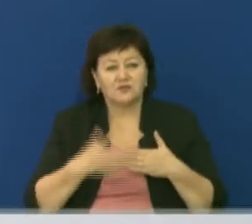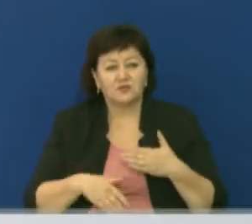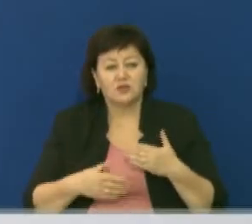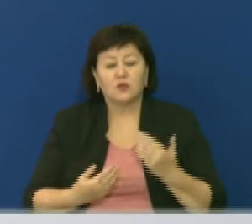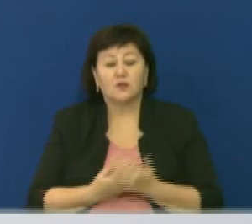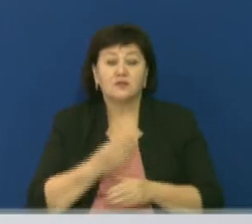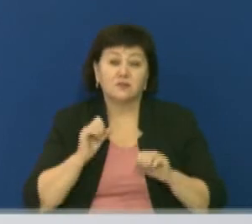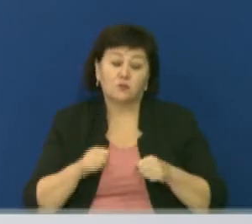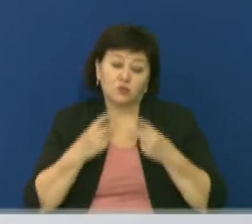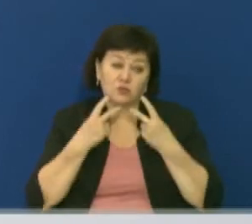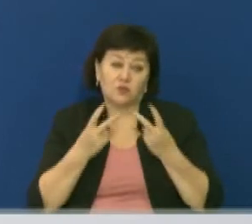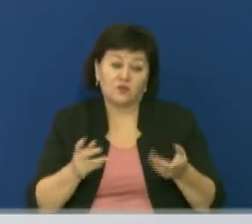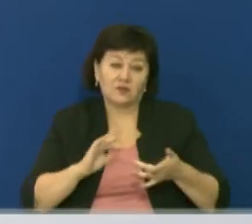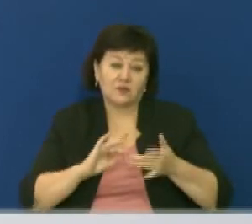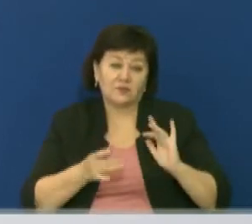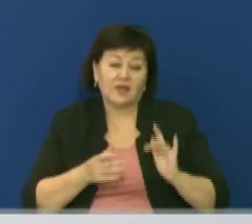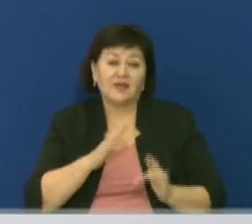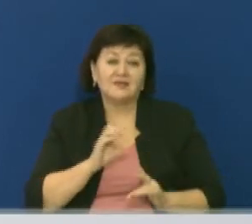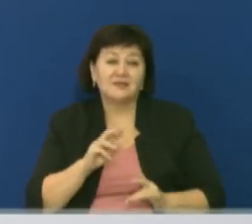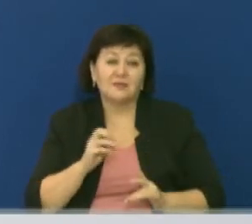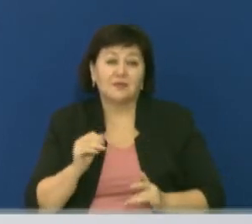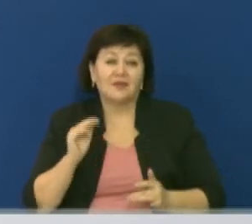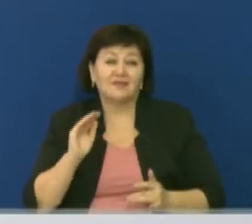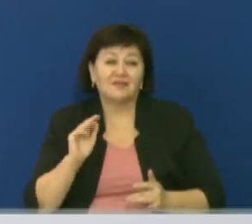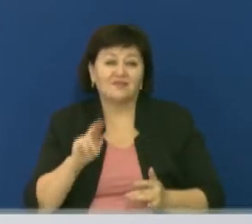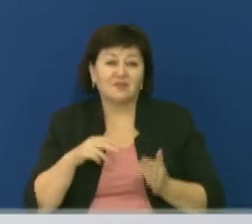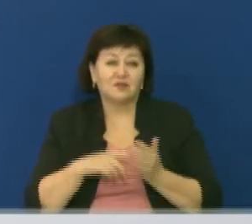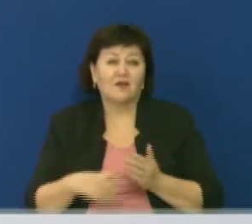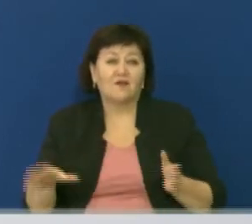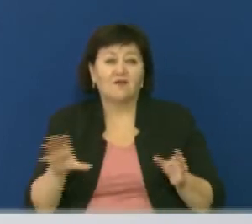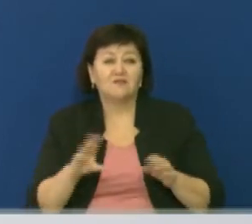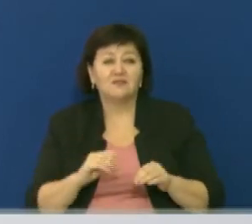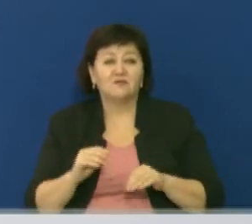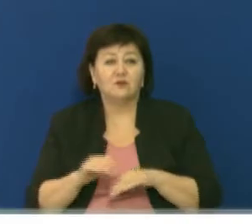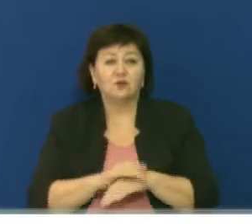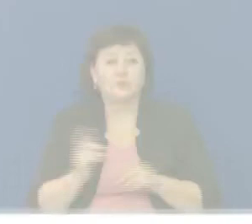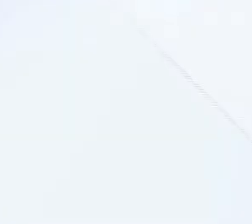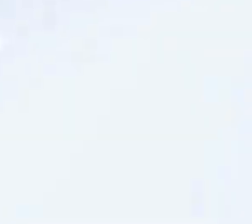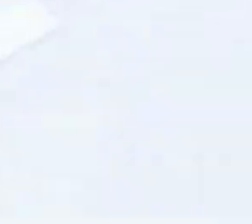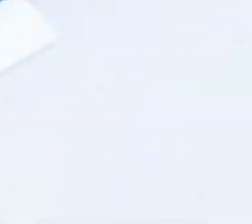наши новости вы также можете увидеть на сайте semeitv.kz. Всего доброго, до новых встреч!